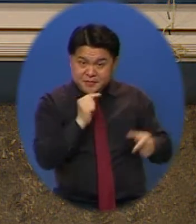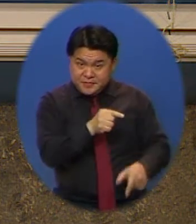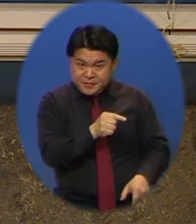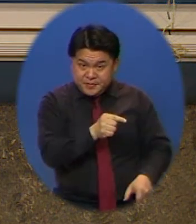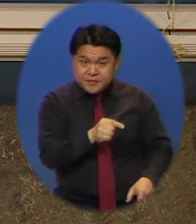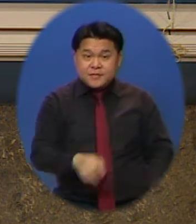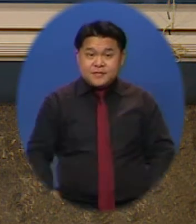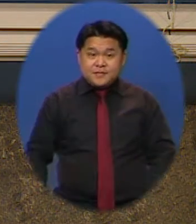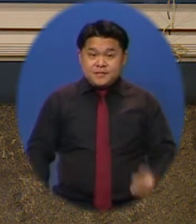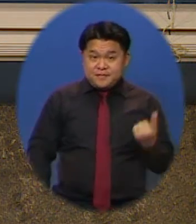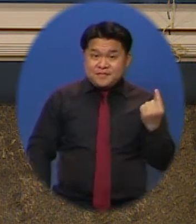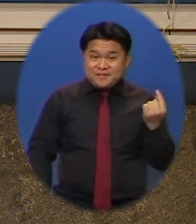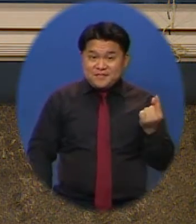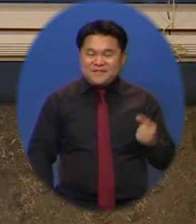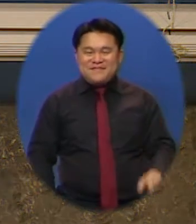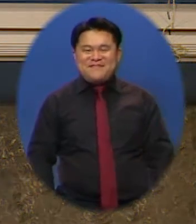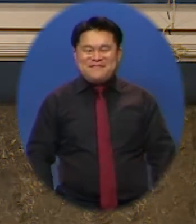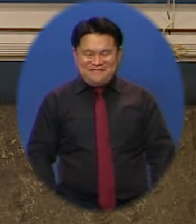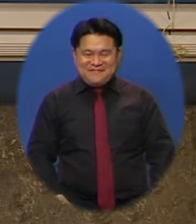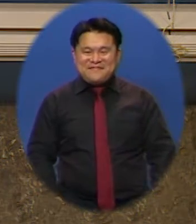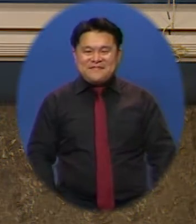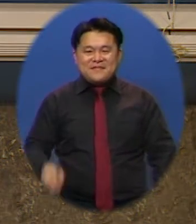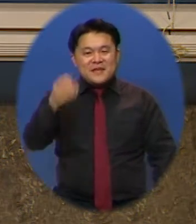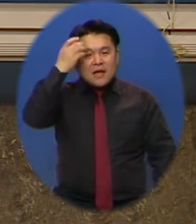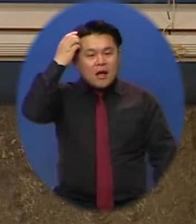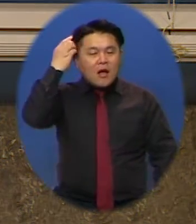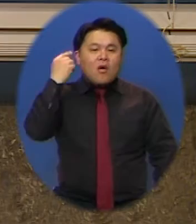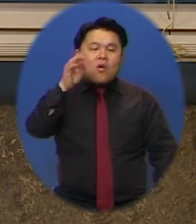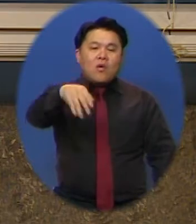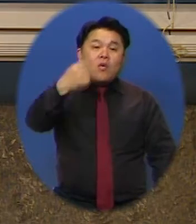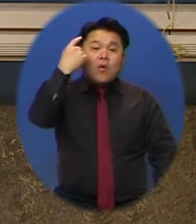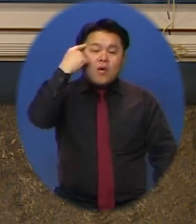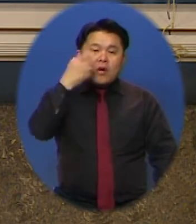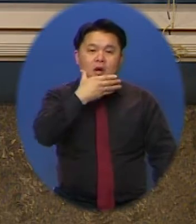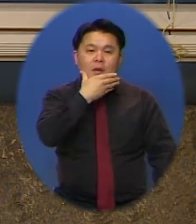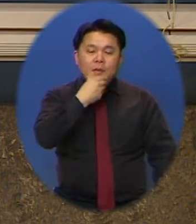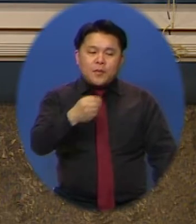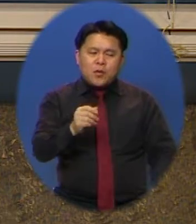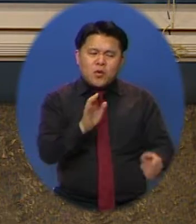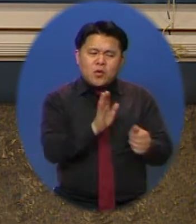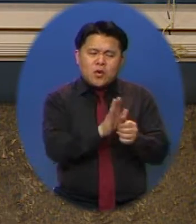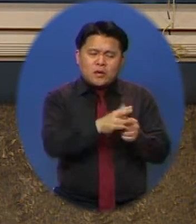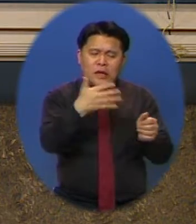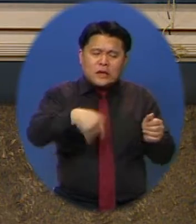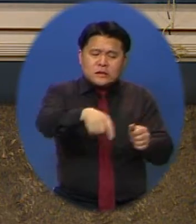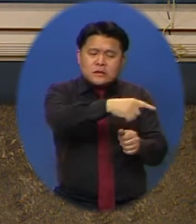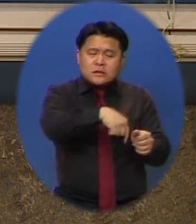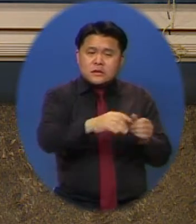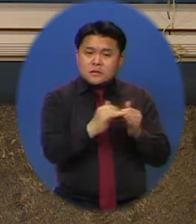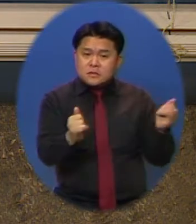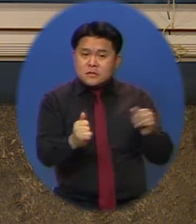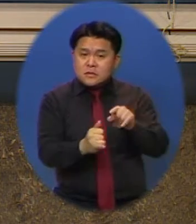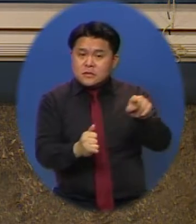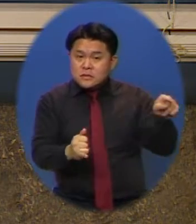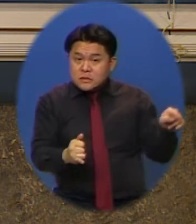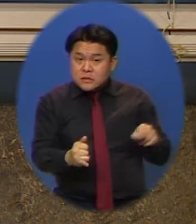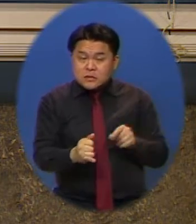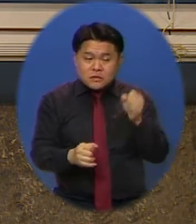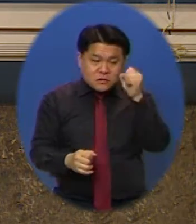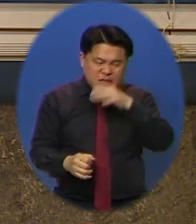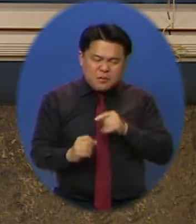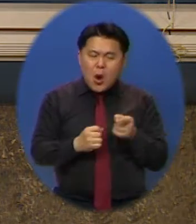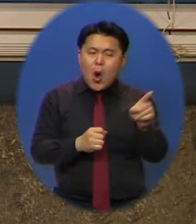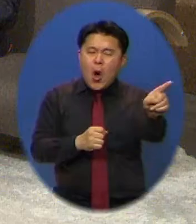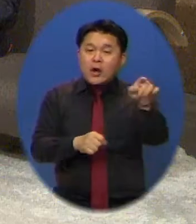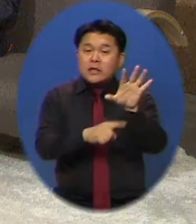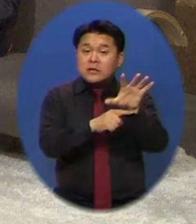이런 목표를 가지고 계신 것 같습니다. 예, 그렇습니다. 네, 근데 생각해보면 이 복지 사각지대에 놓인 분들이 그냥 멀리